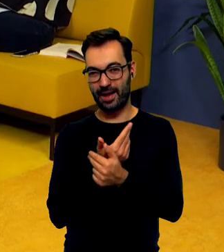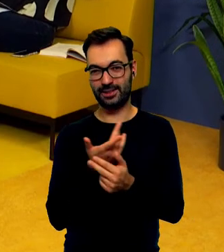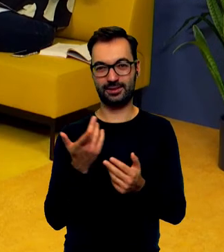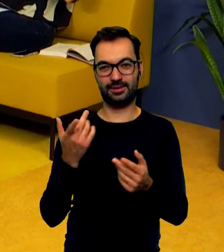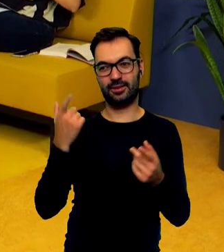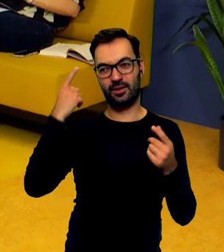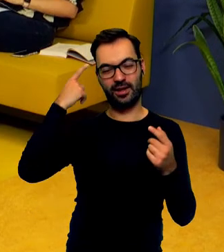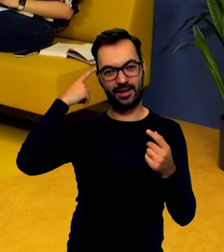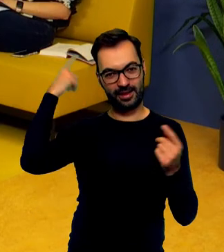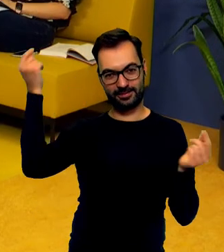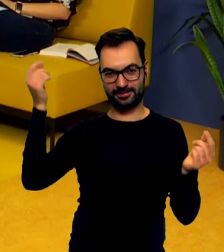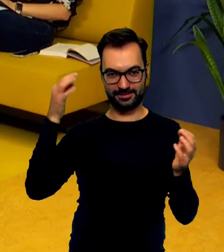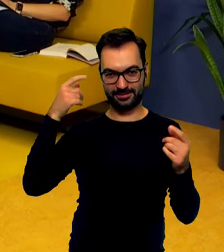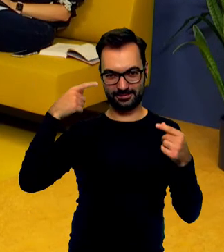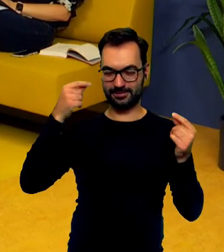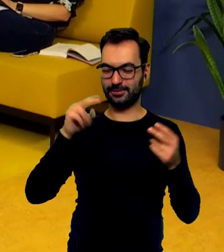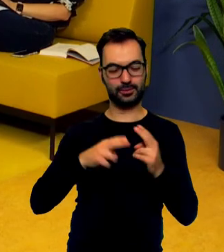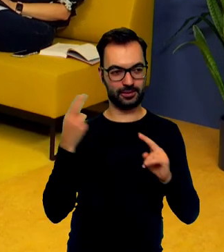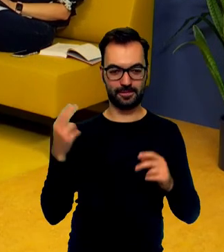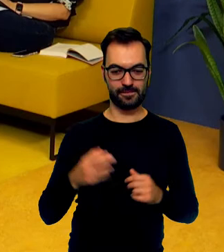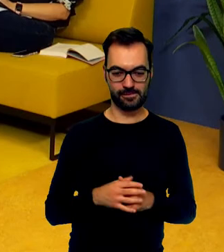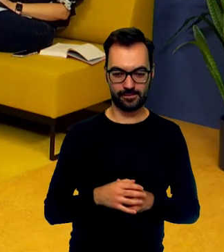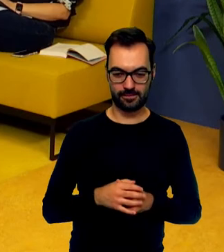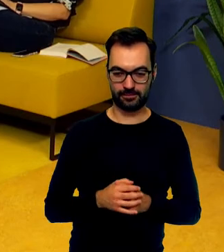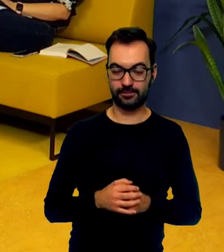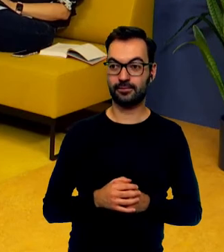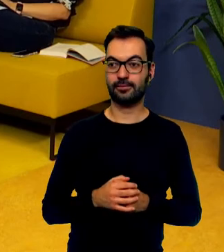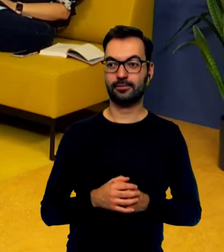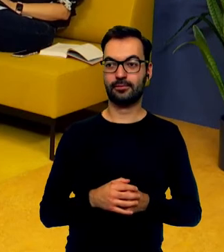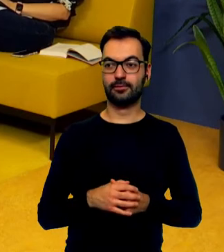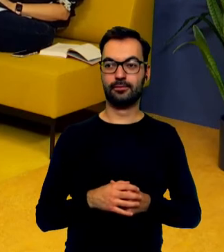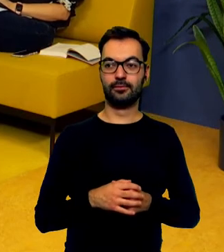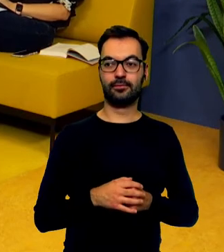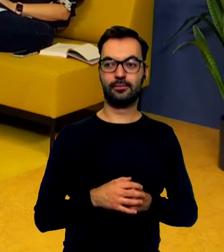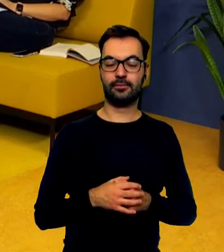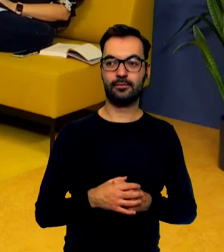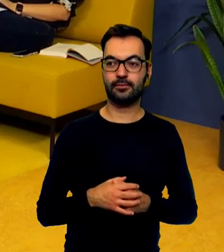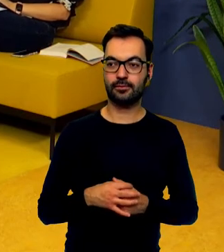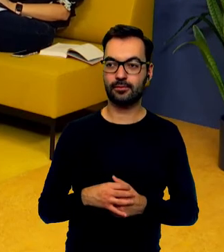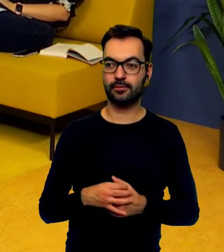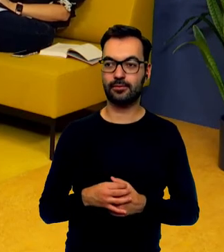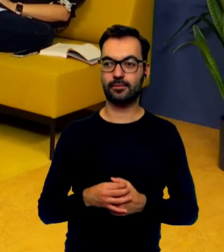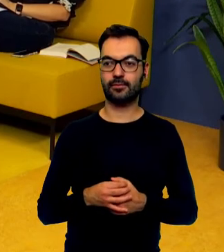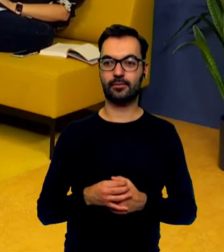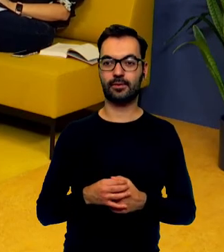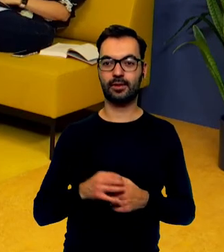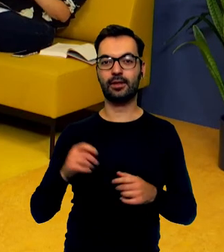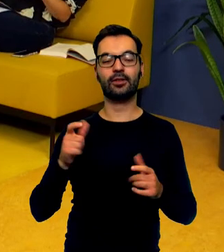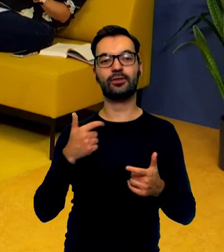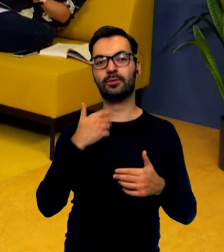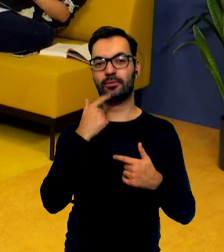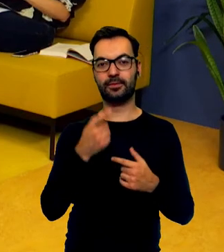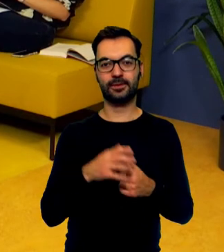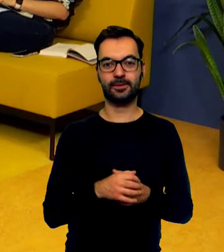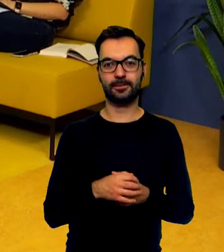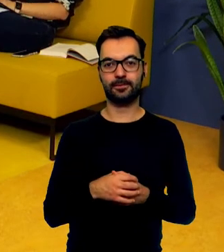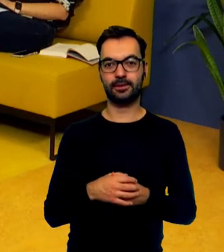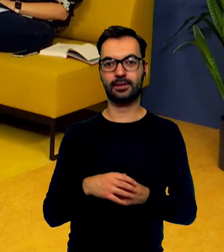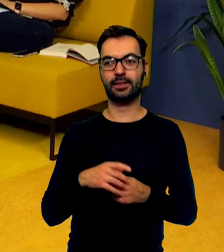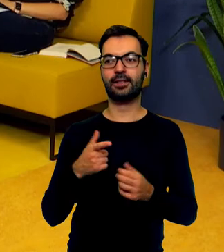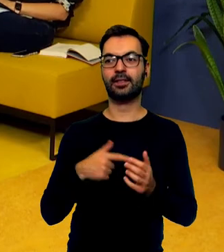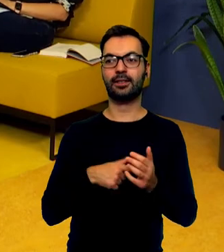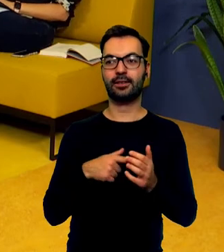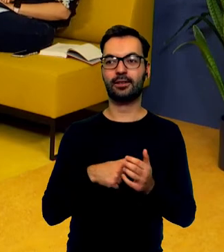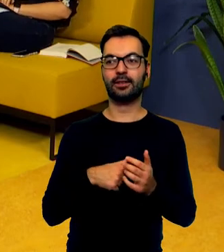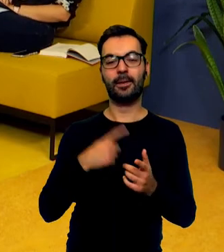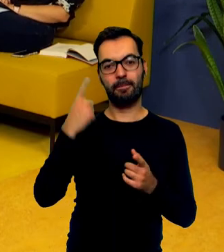takie bardzo gackowate, prawda, przeurocze. Więc no, zaryzykuję, co byś powiedział na takie rozszerzenie tej reguły, czyli nie daj się uwieść